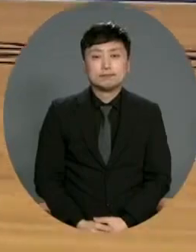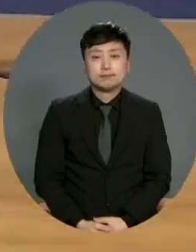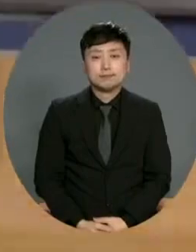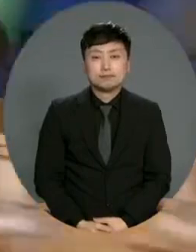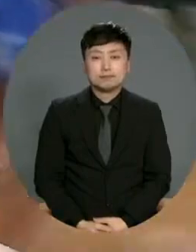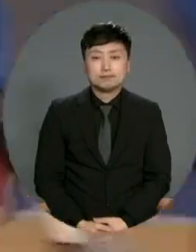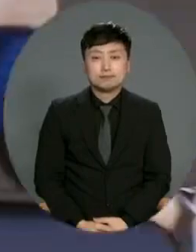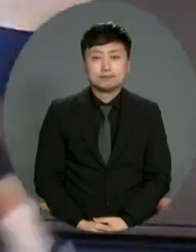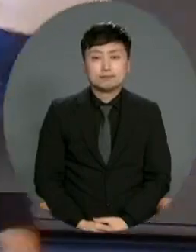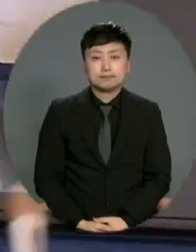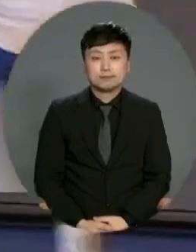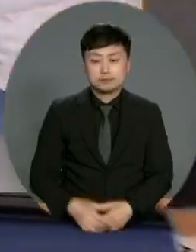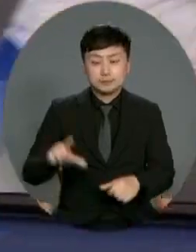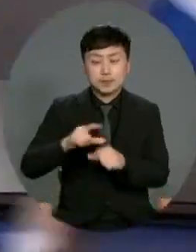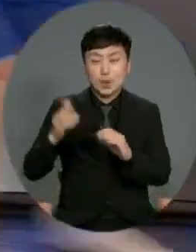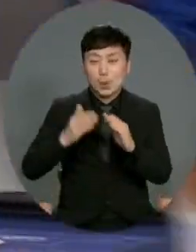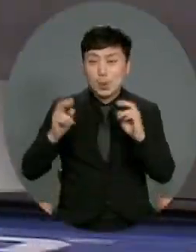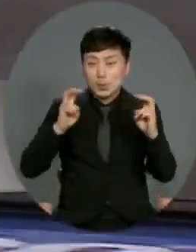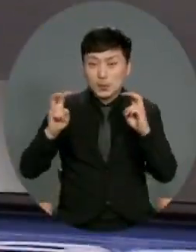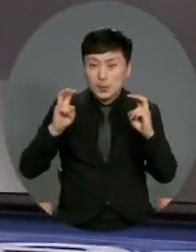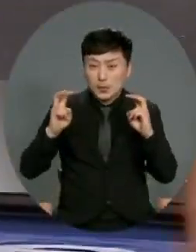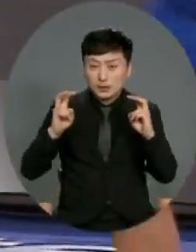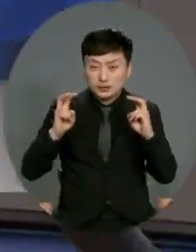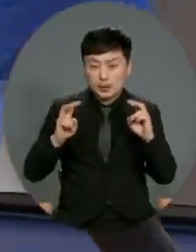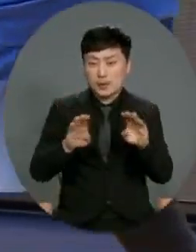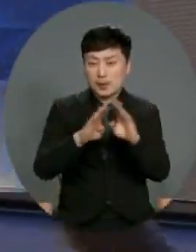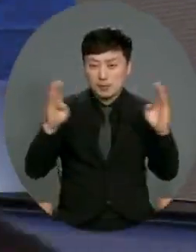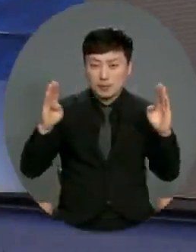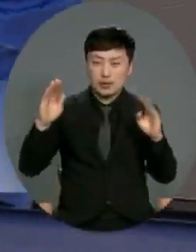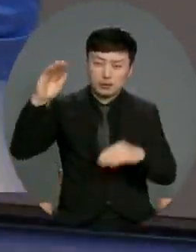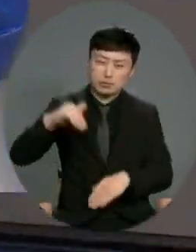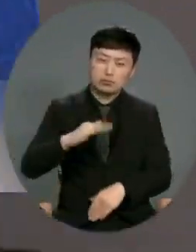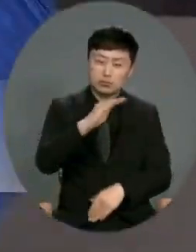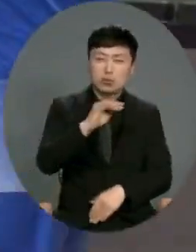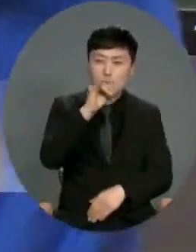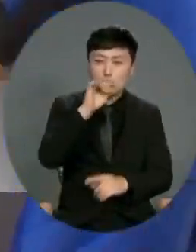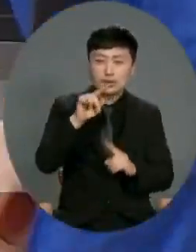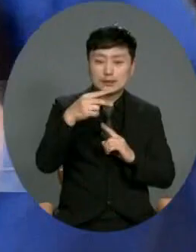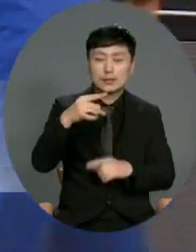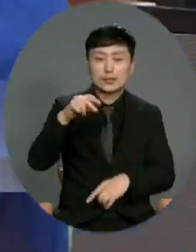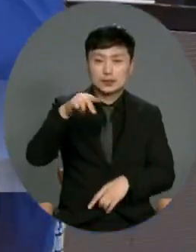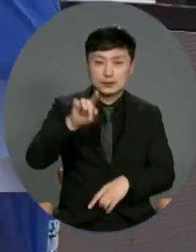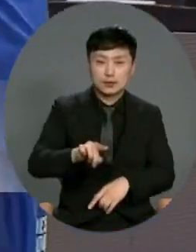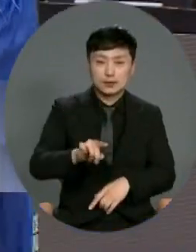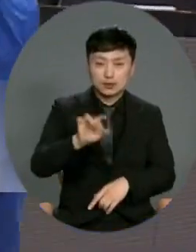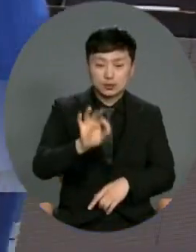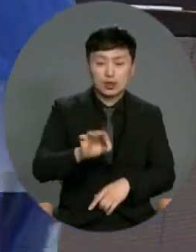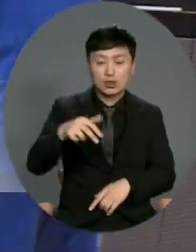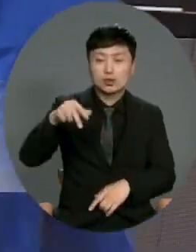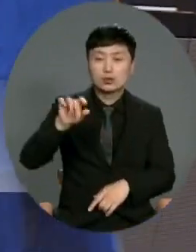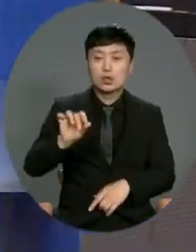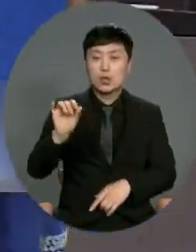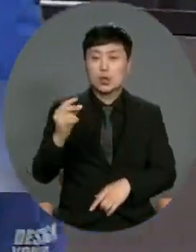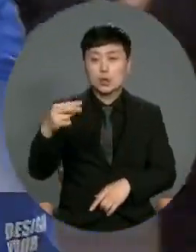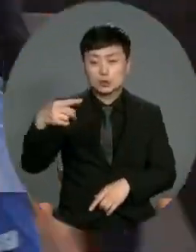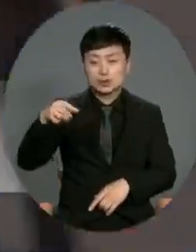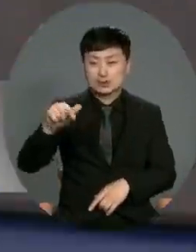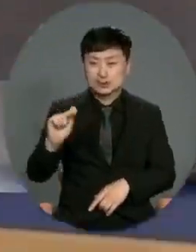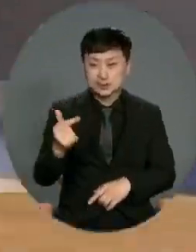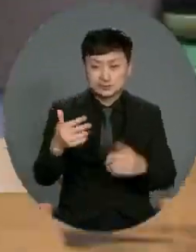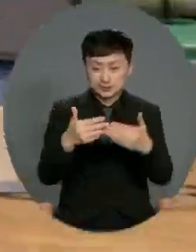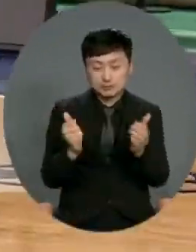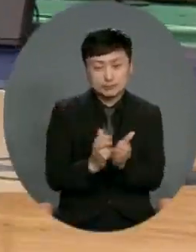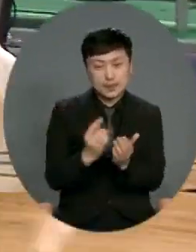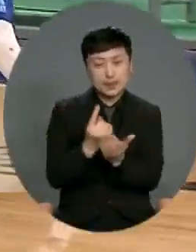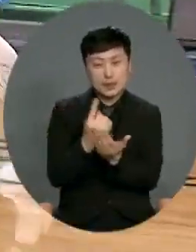리그 개막을 앞둔 가스공사의 시즌 전망은 밝지 않았습니다. 이대성과 정효근 등 팀의 주축은 떠났고 기대를